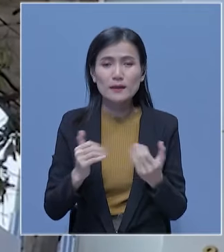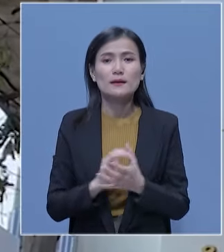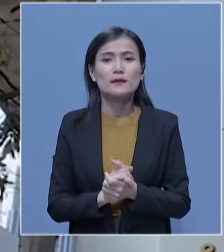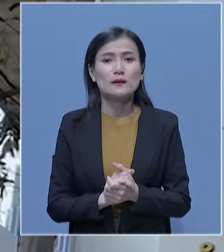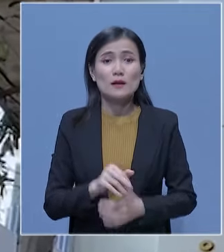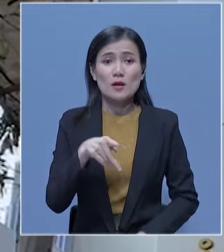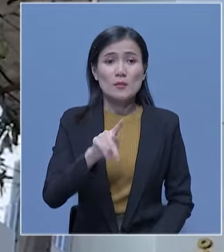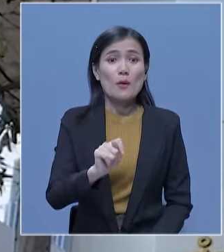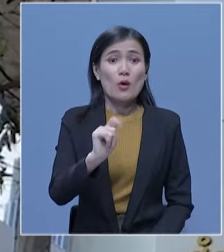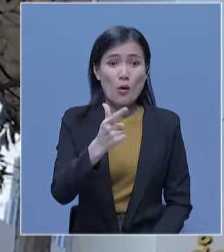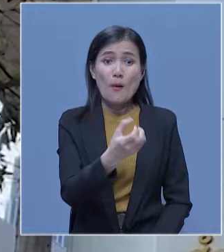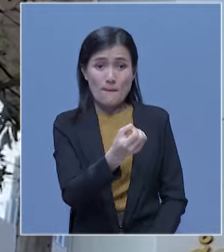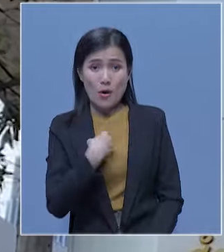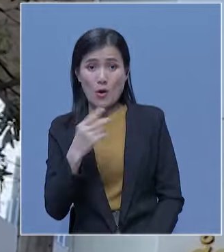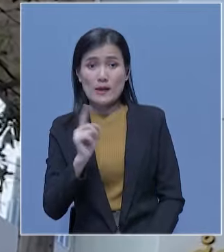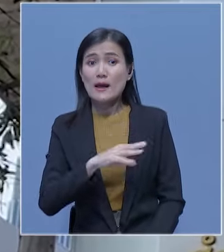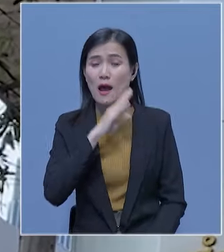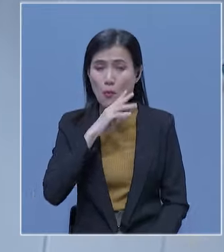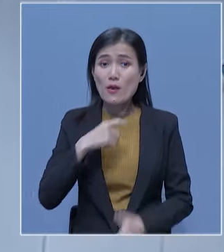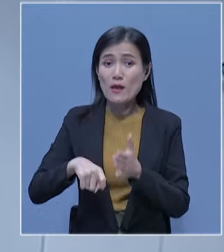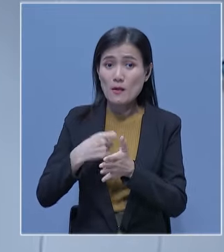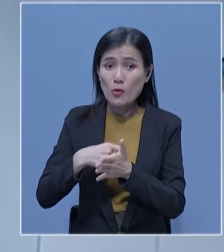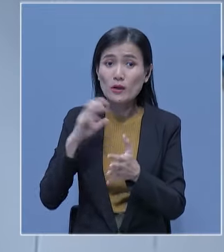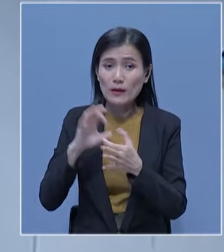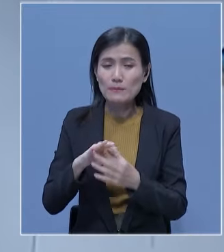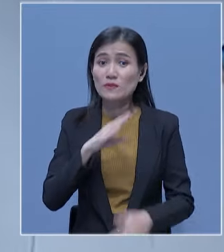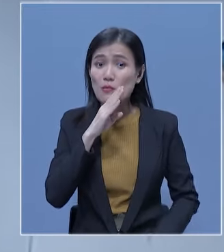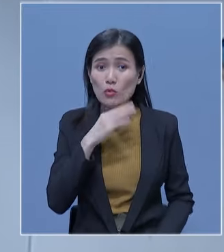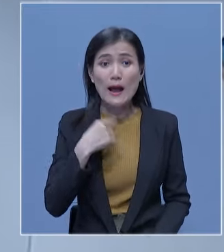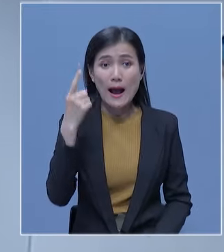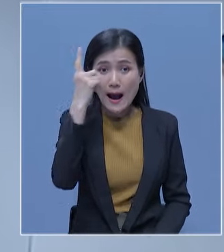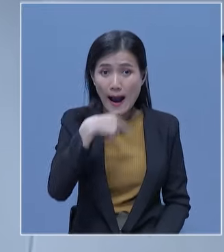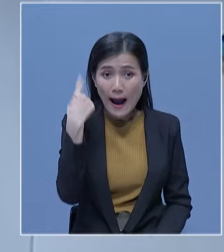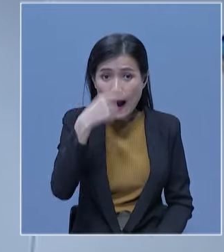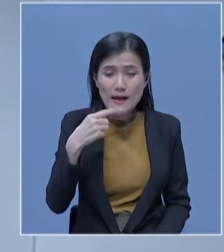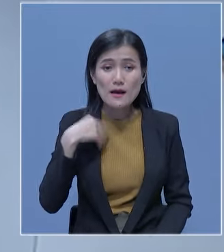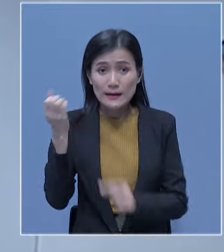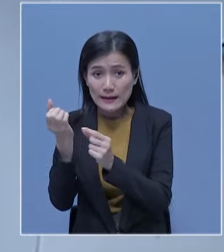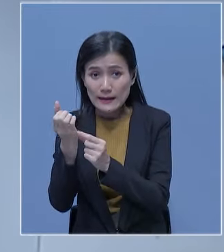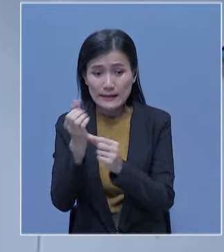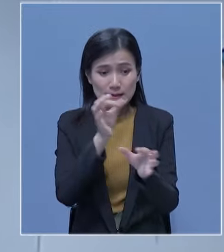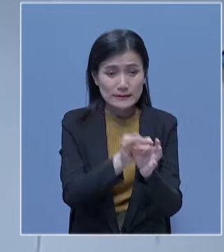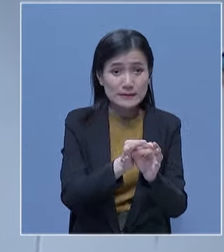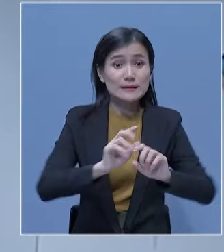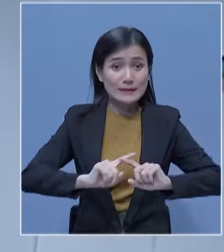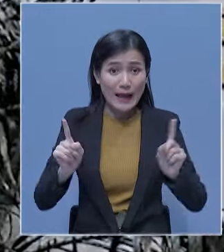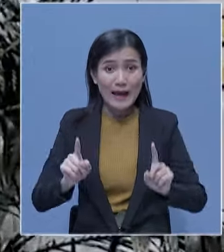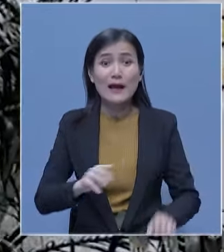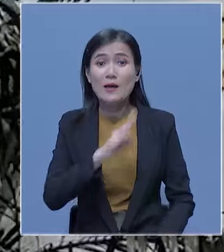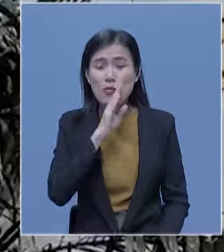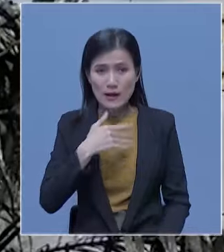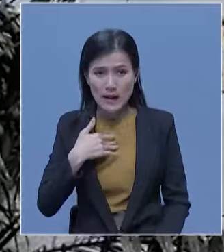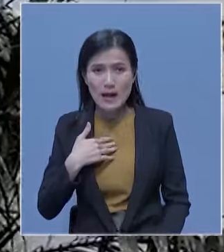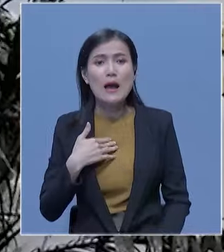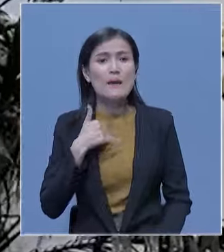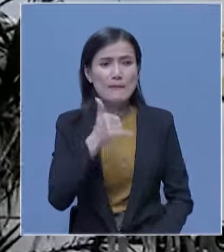จากปปง.นะครับว่าหากมีเหตุผลเพียงพอสามารถอธิบายความจำเป็นในการใช้งานได้จะเป็นดุลพินิจของธนาคารในการพิ